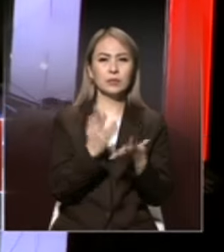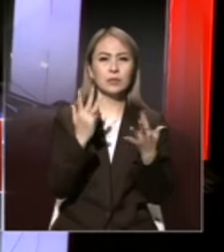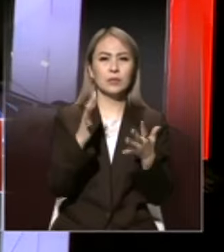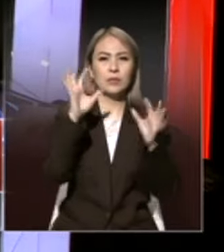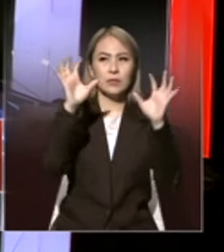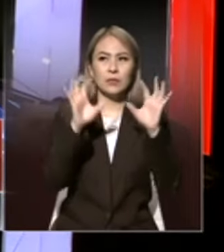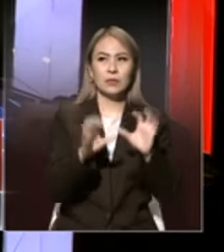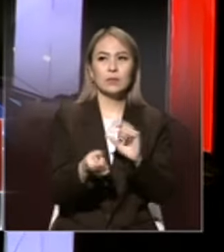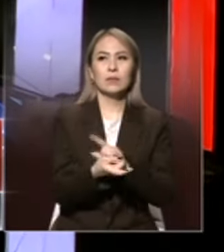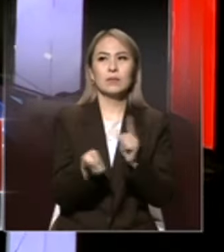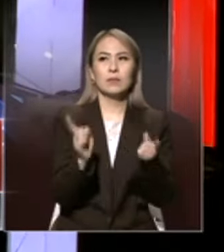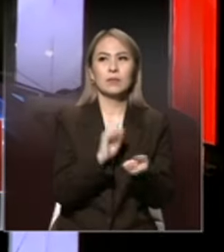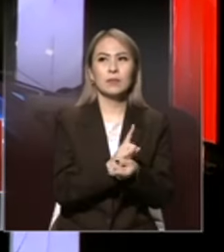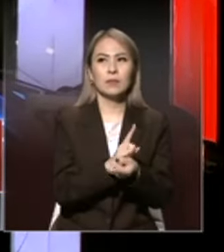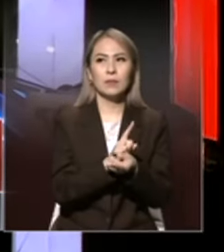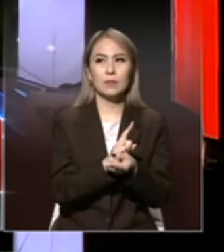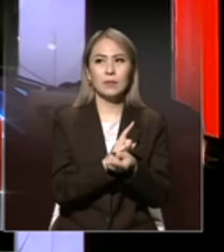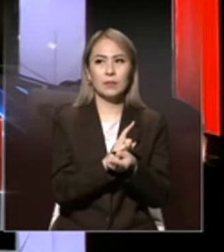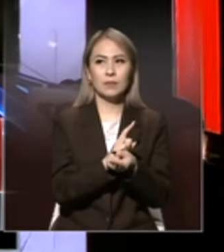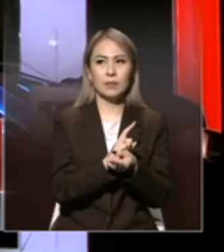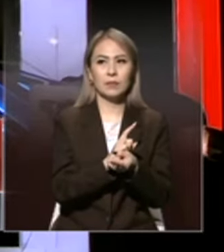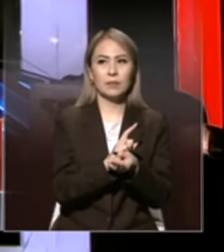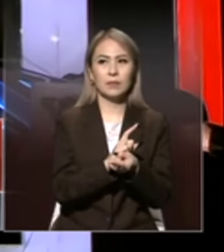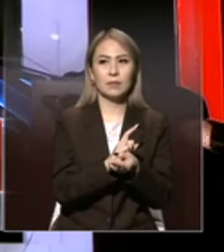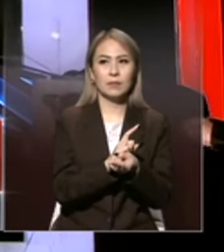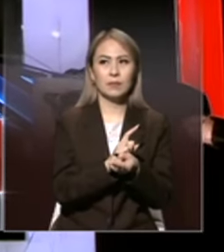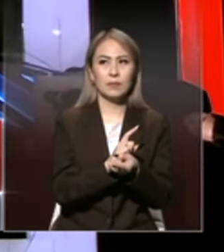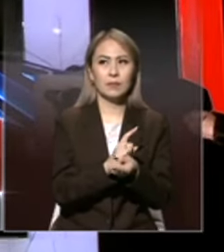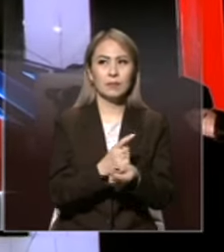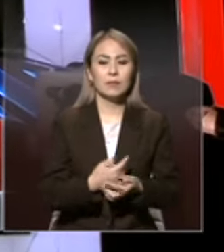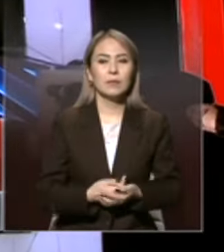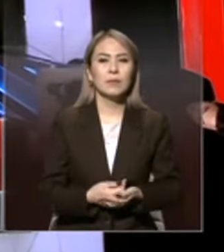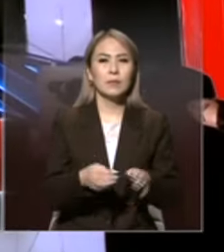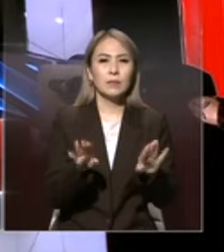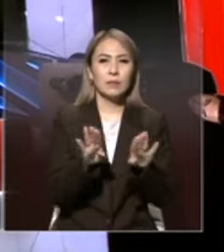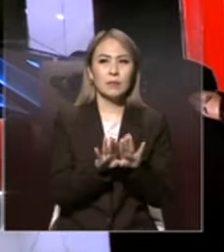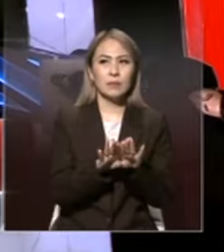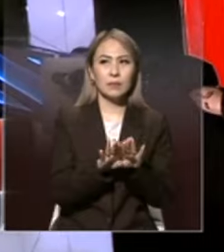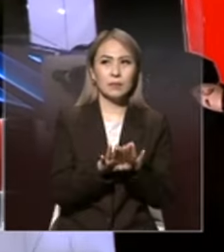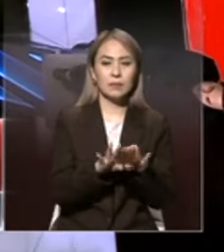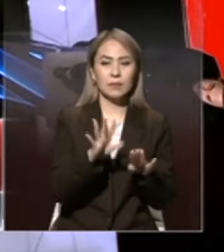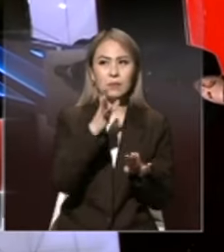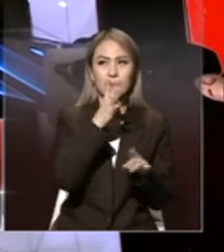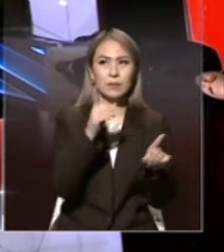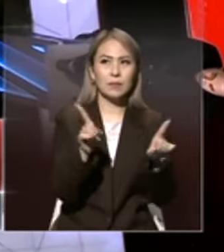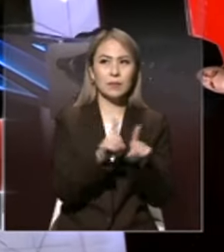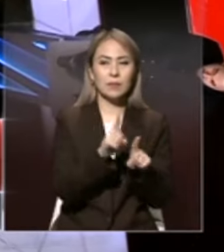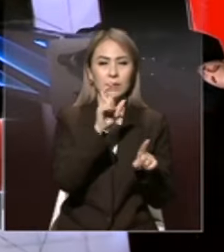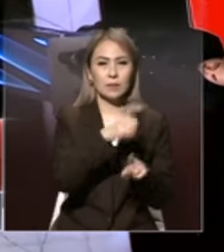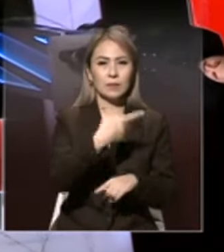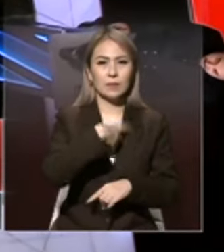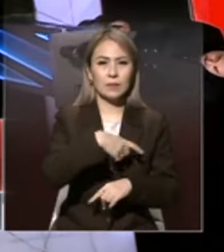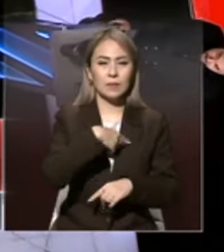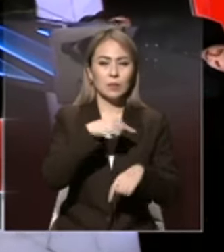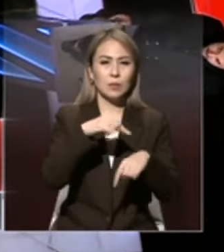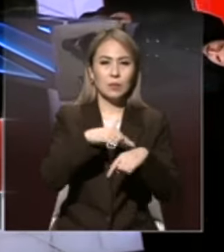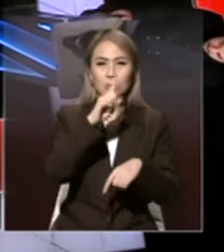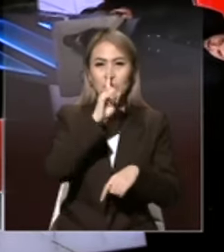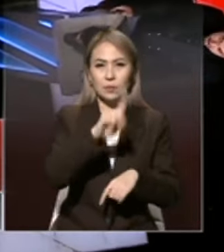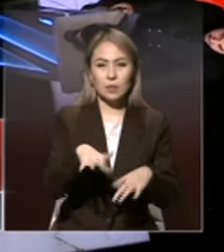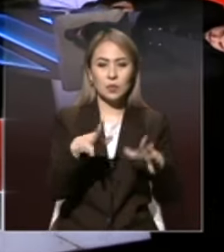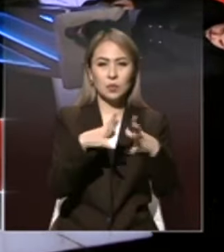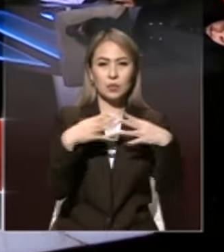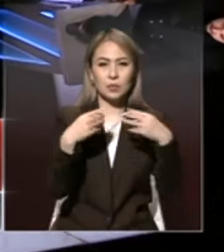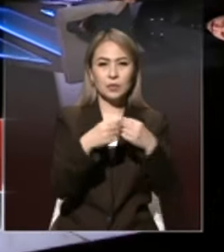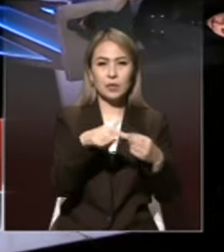өзгеріс енгізсек, осы тұрғыдан айтайықшы, қанша заңға өзгеріс енгізсек те мысалға, бәрібір ол азаматтар өздері сезінбесе, отбасылық